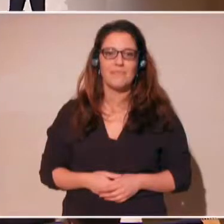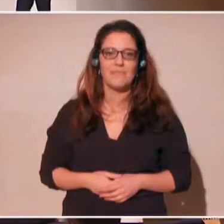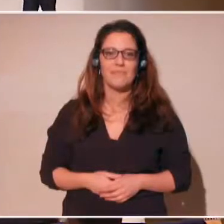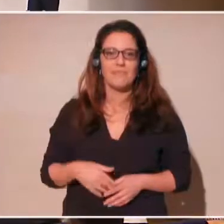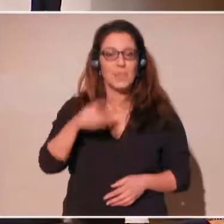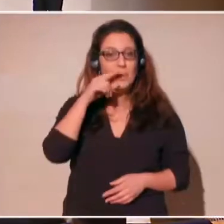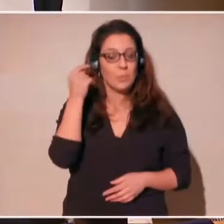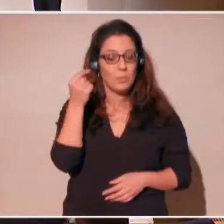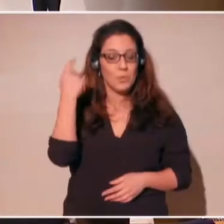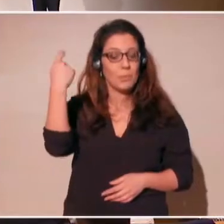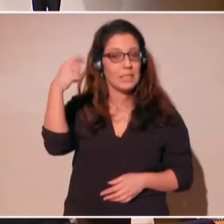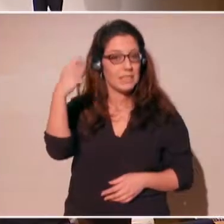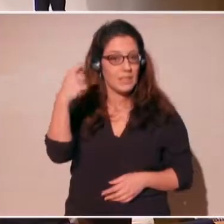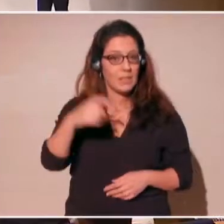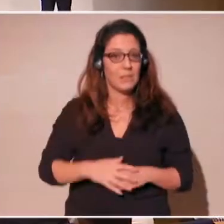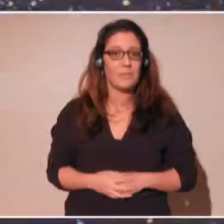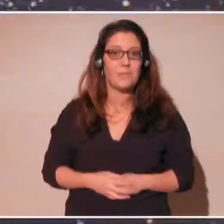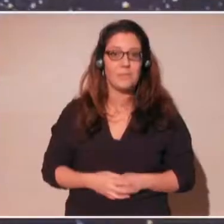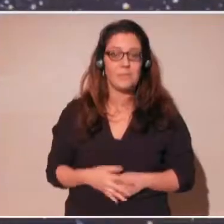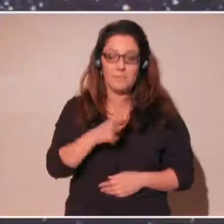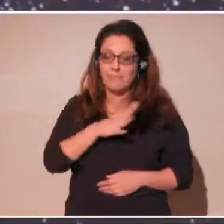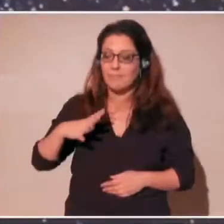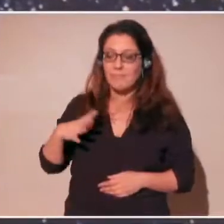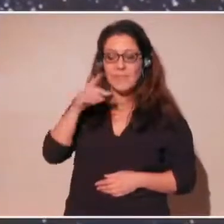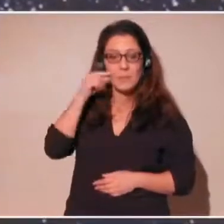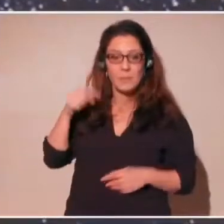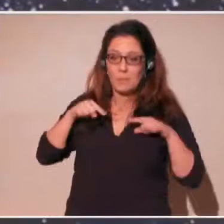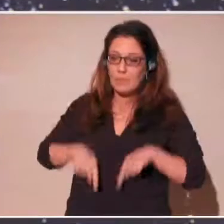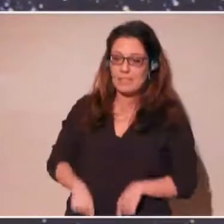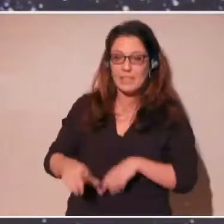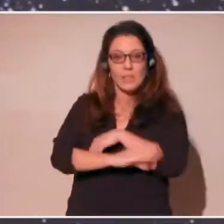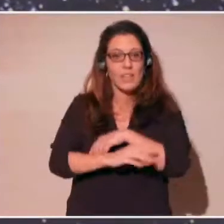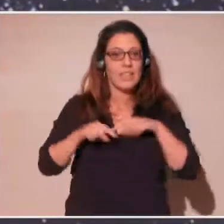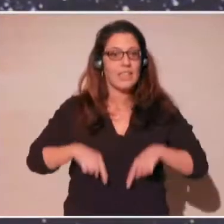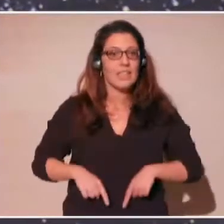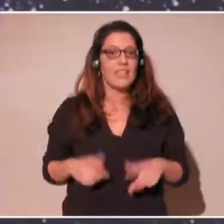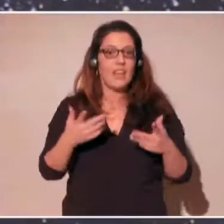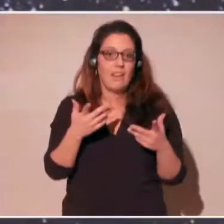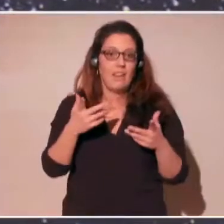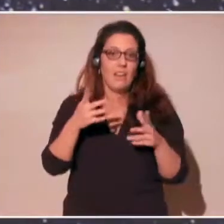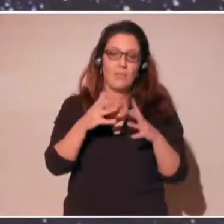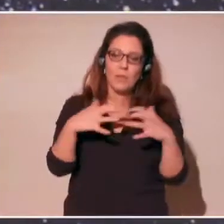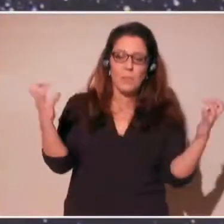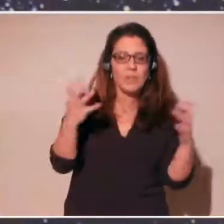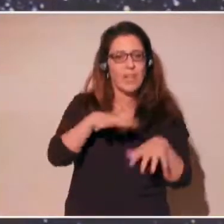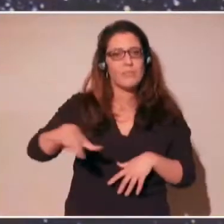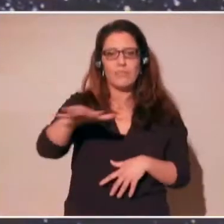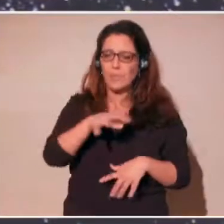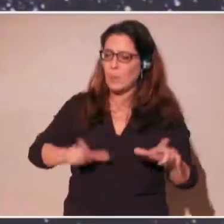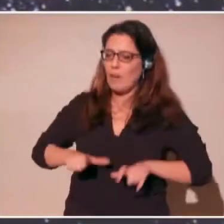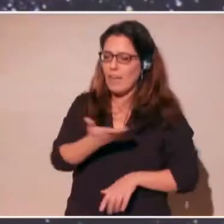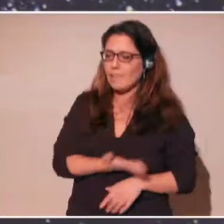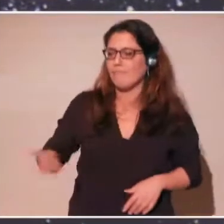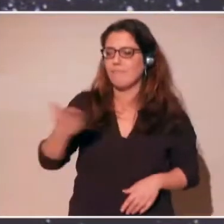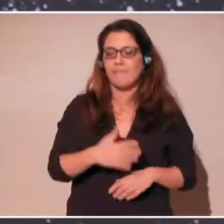Monsieur le Président, Mr. President, Mesdames et Messieurs les parlementaires, chers collègues, j'ai le plaisir